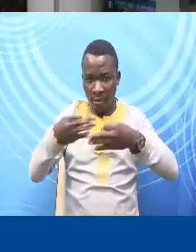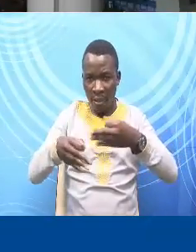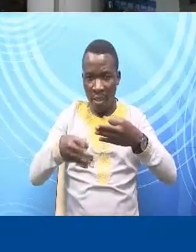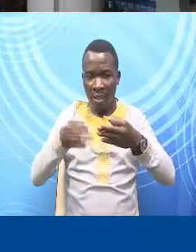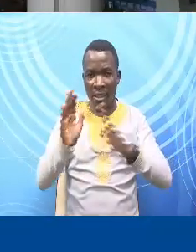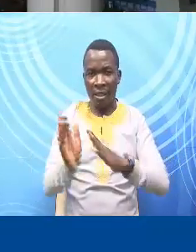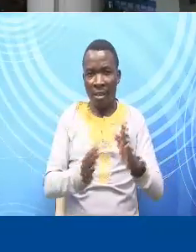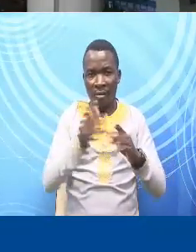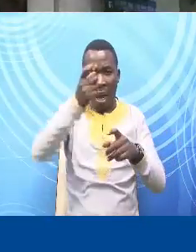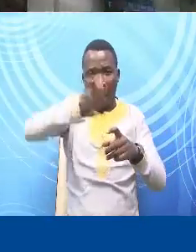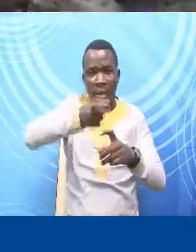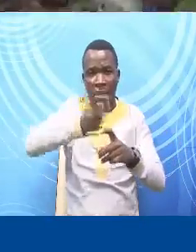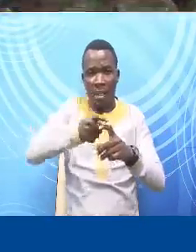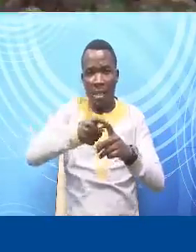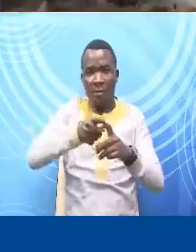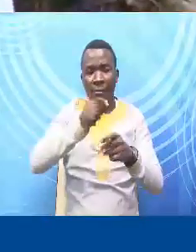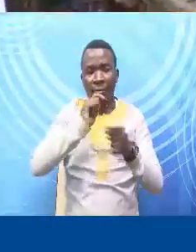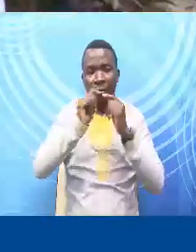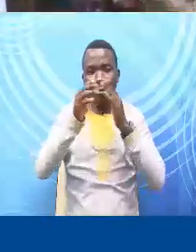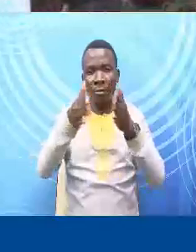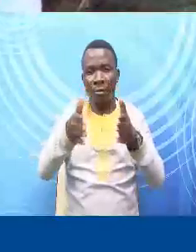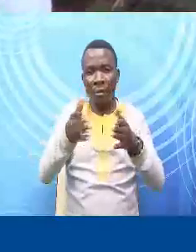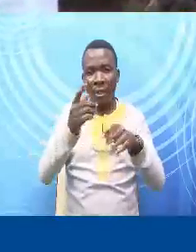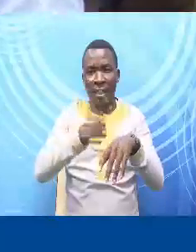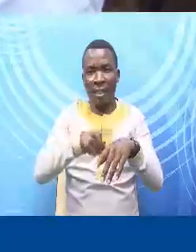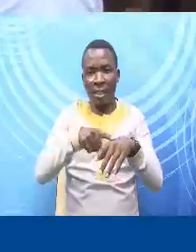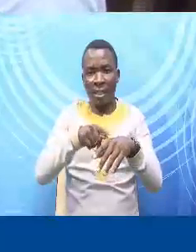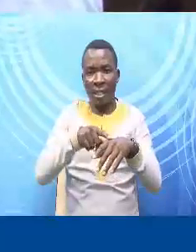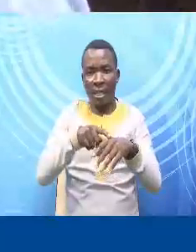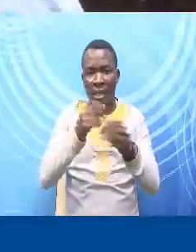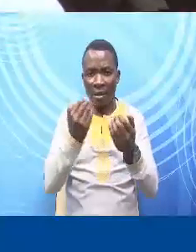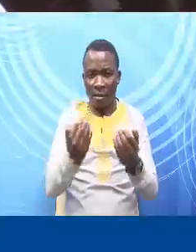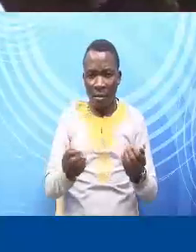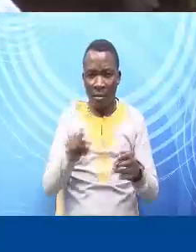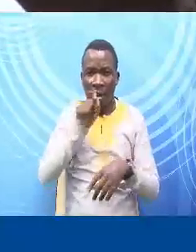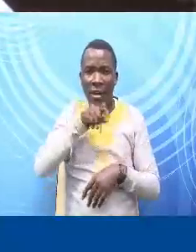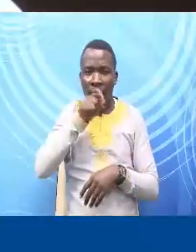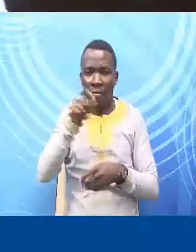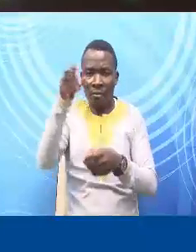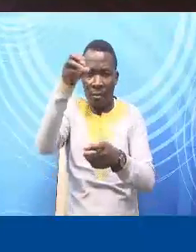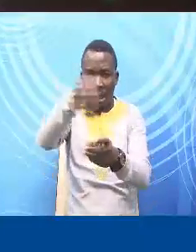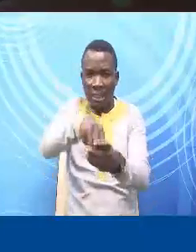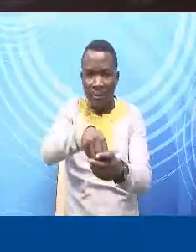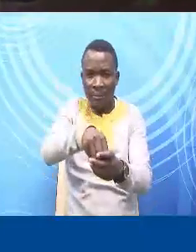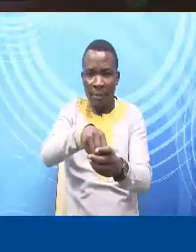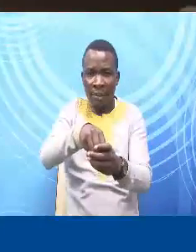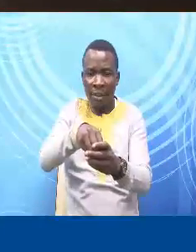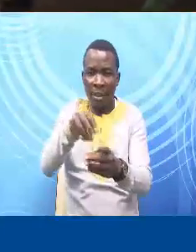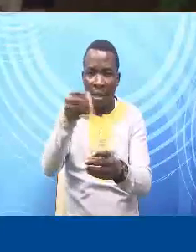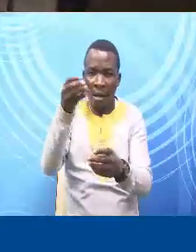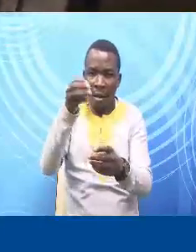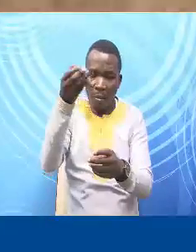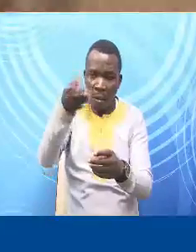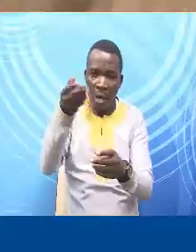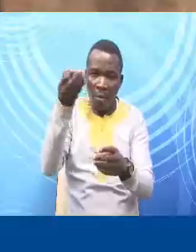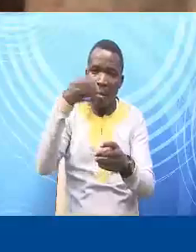Paul iyo ibishwe rero tuyivanye hariya tuyizanamo hano Hano niho harimo inkoko nkuru zitera